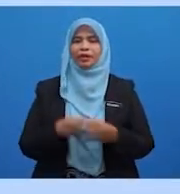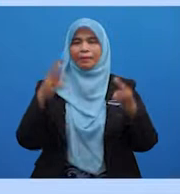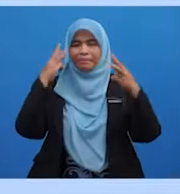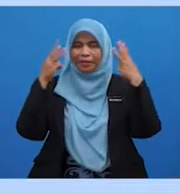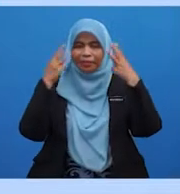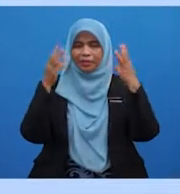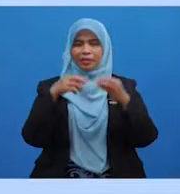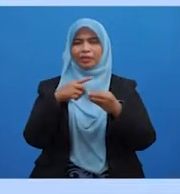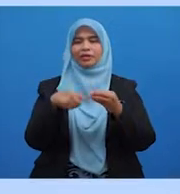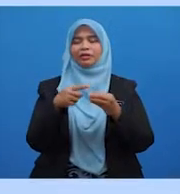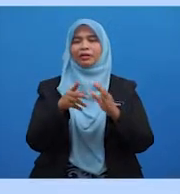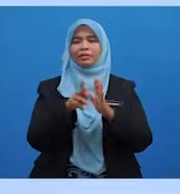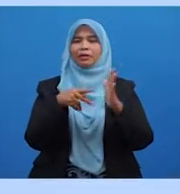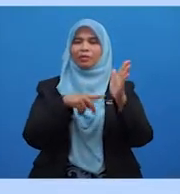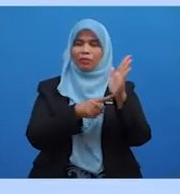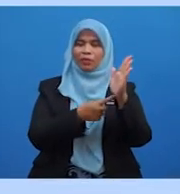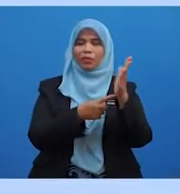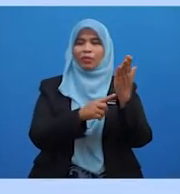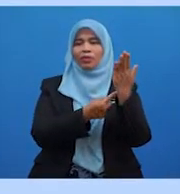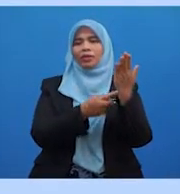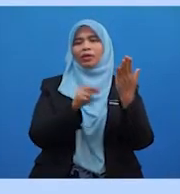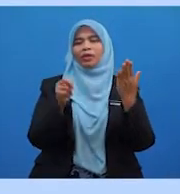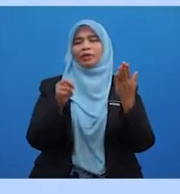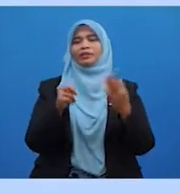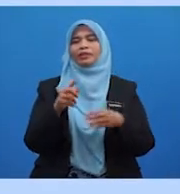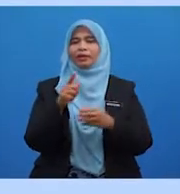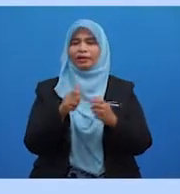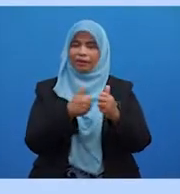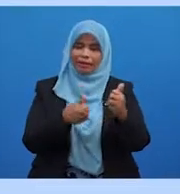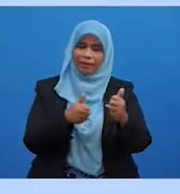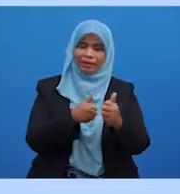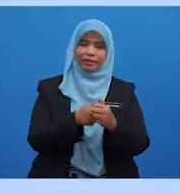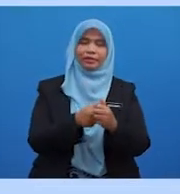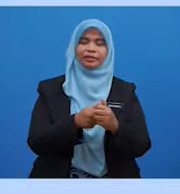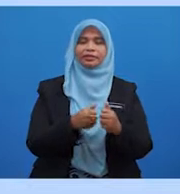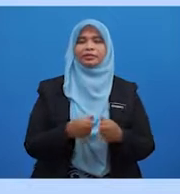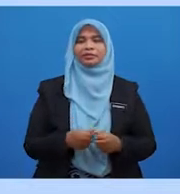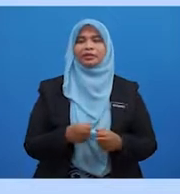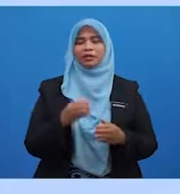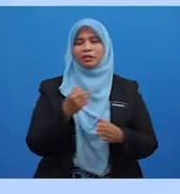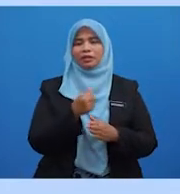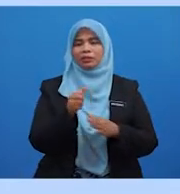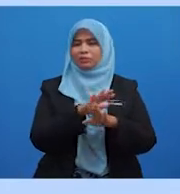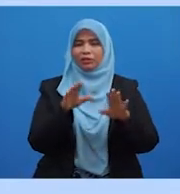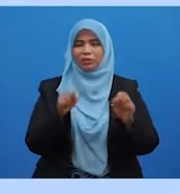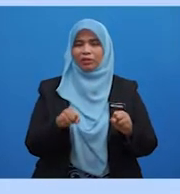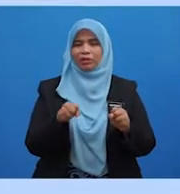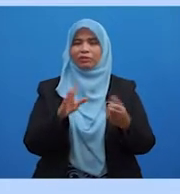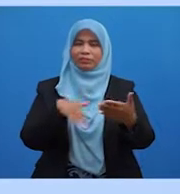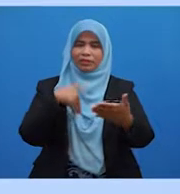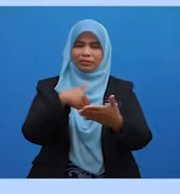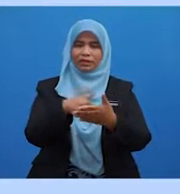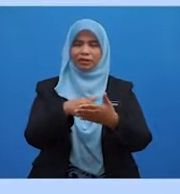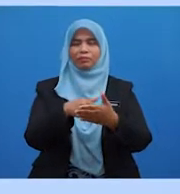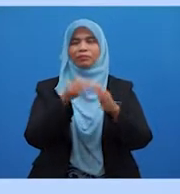bimbang tentang permulaan larian yang tidak kemas semasa lari pecut atau tidak mampu menendang bola ke gol